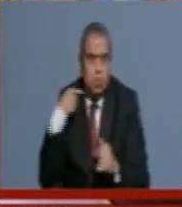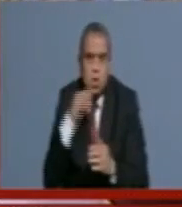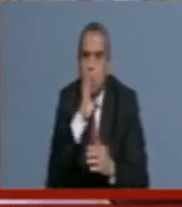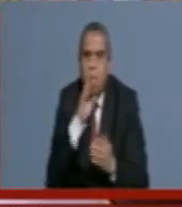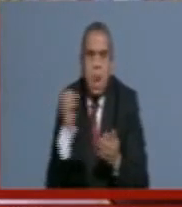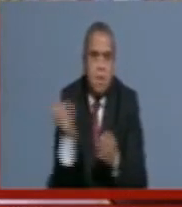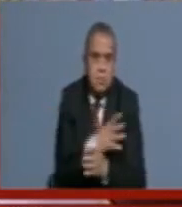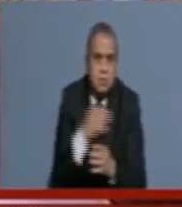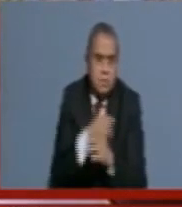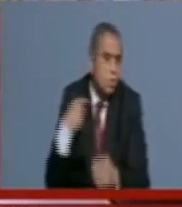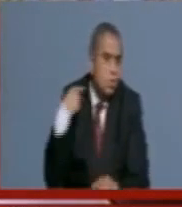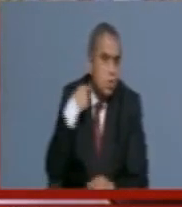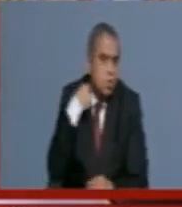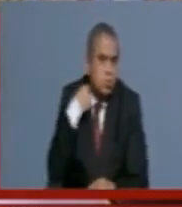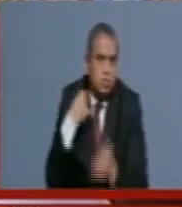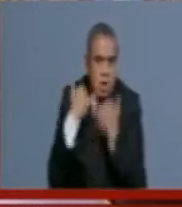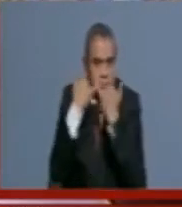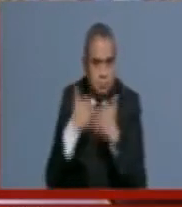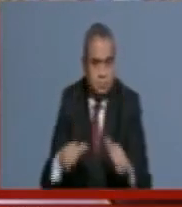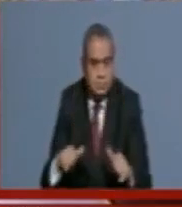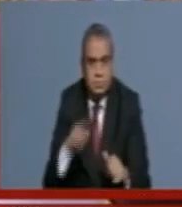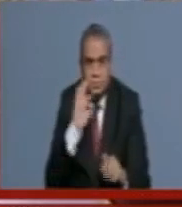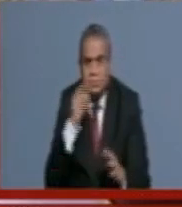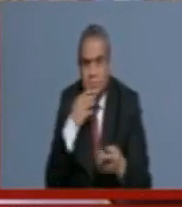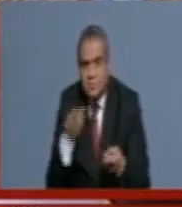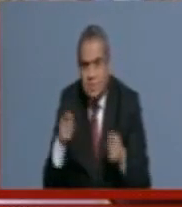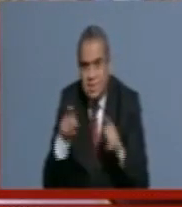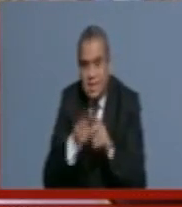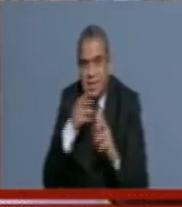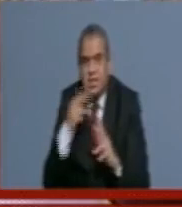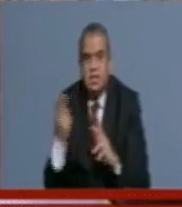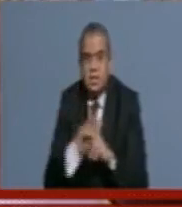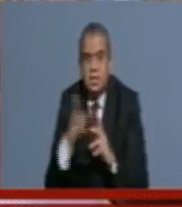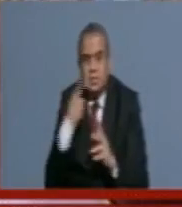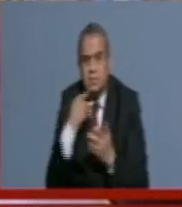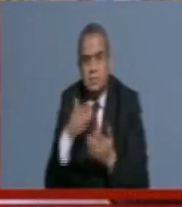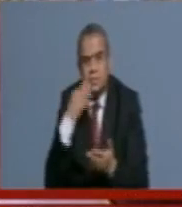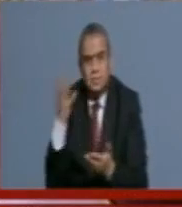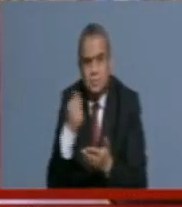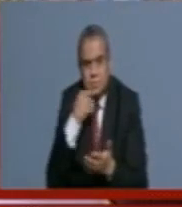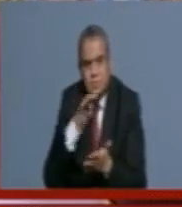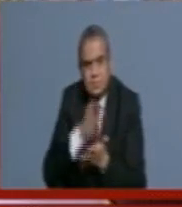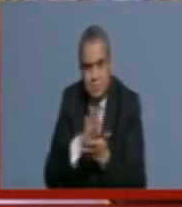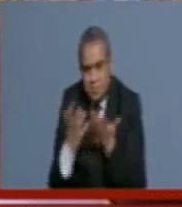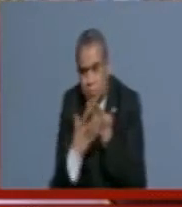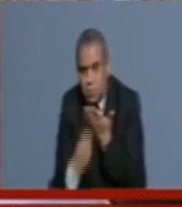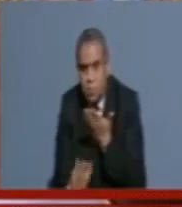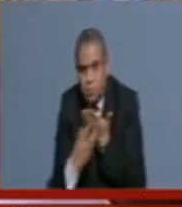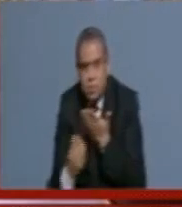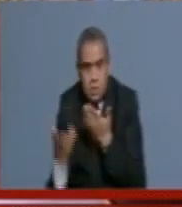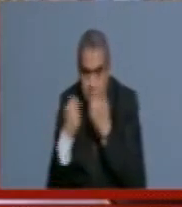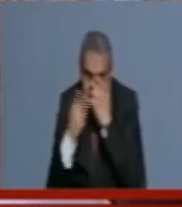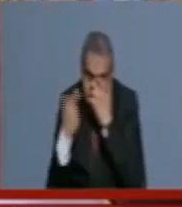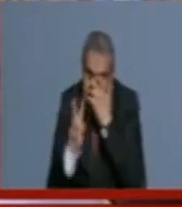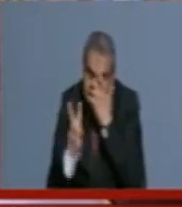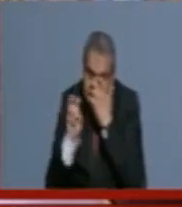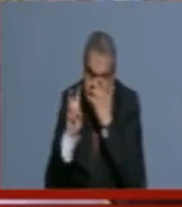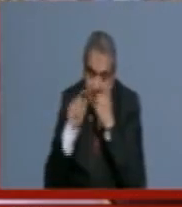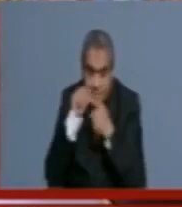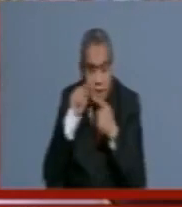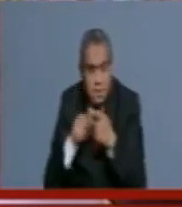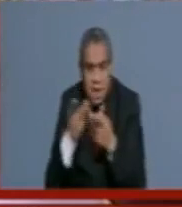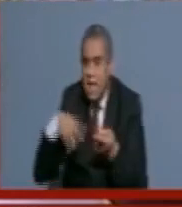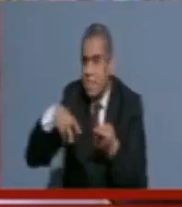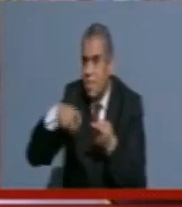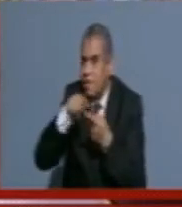الاختراع اللي هي تساوي عدد الناخبين، بطبع نسب اقل شويه قد تكون 70% 80%، انما